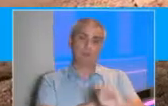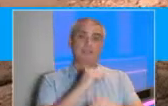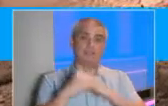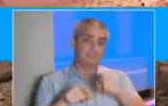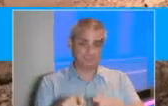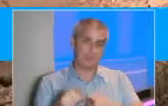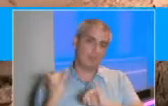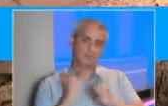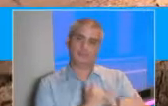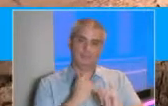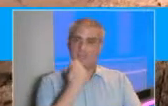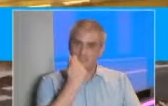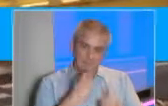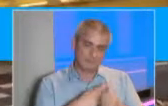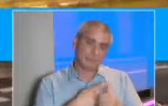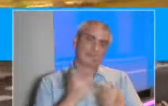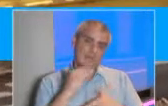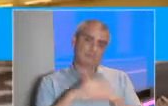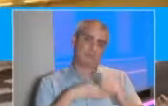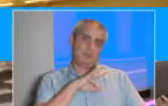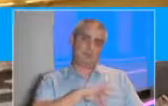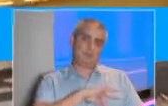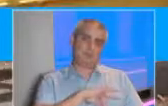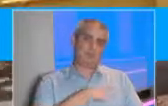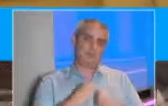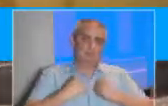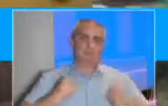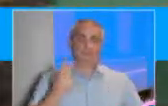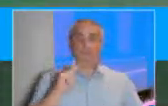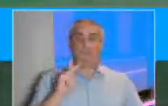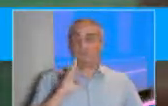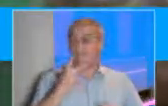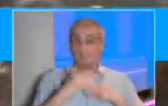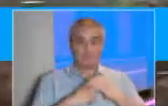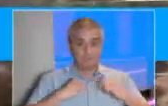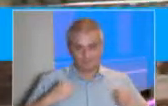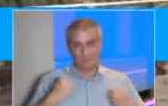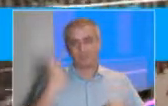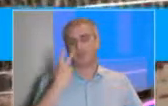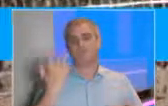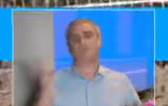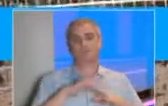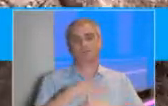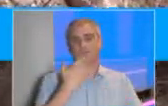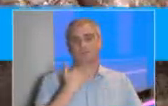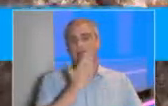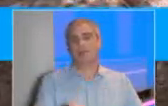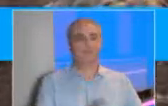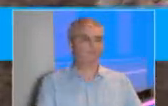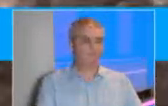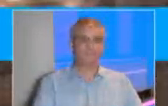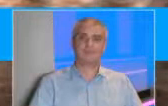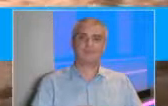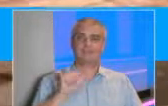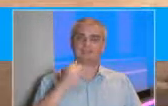חיזבאללה להעביר כסף, וכך גם חיזבאללה בעצם יכולה להתחזק, וכשחיזבאללה מתחזקת, אז כמובן זה משפיע על ישראל לרעה. אסף גיבור